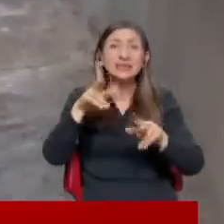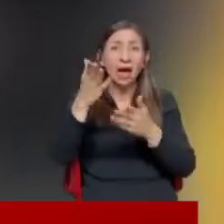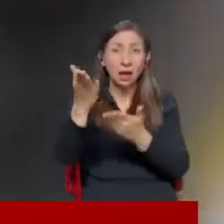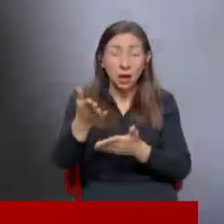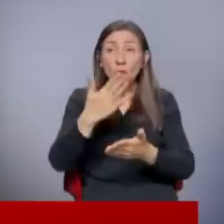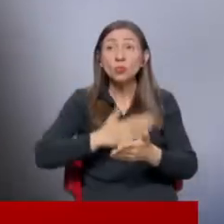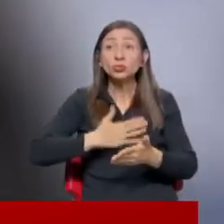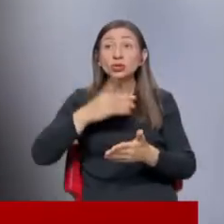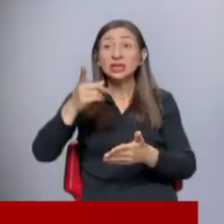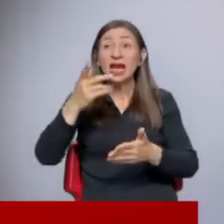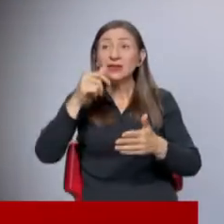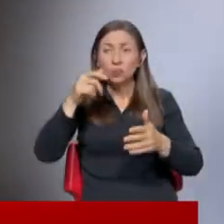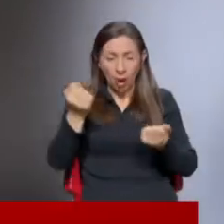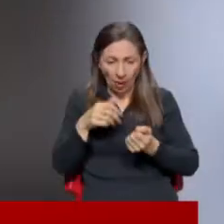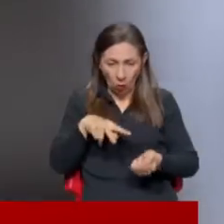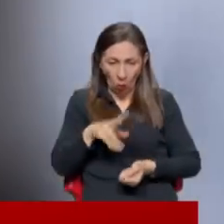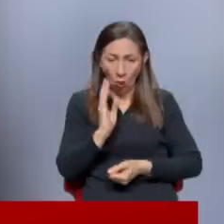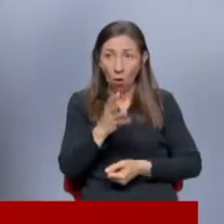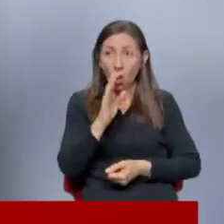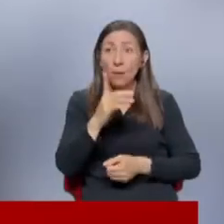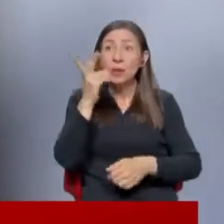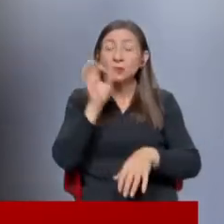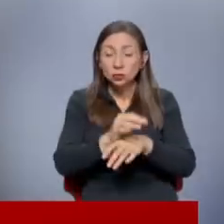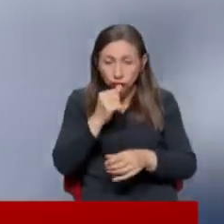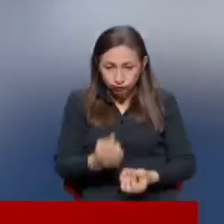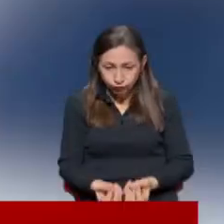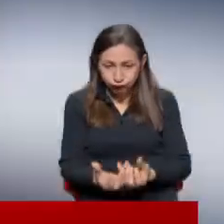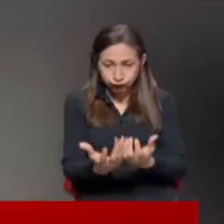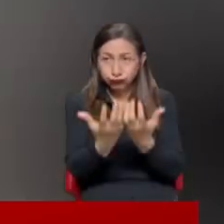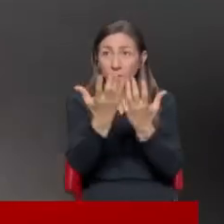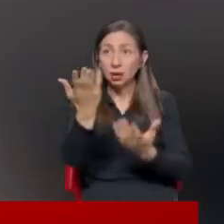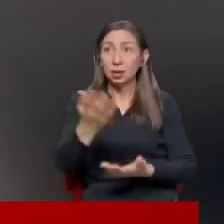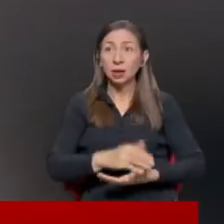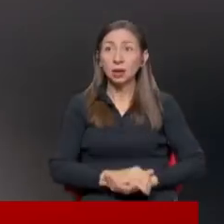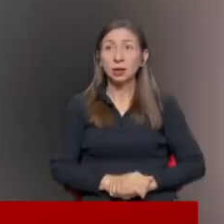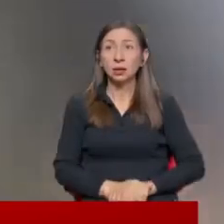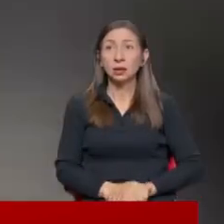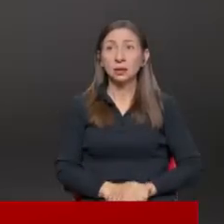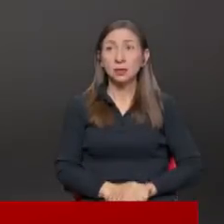benzerdi. Bursa'da da seyir halindeki otobüs bir anda su içinde kaldı.